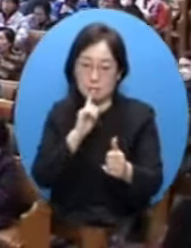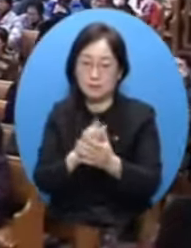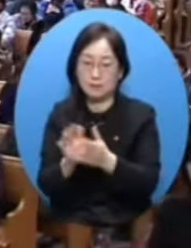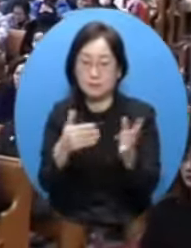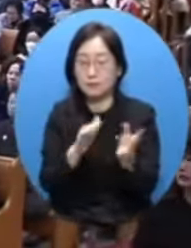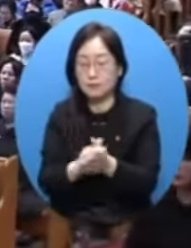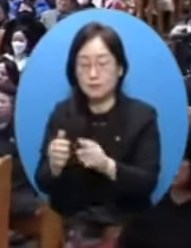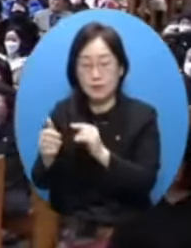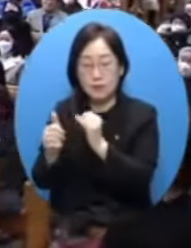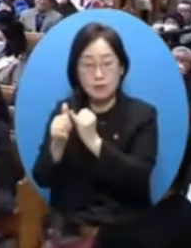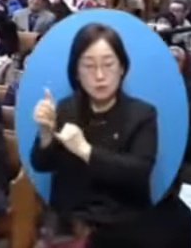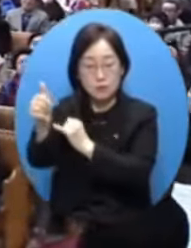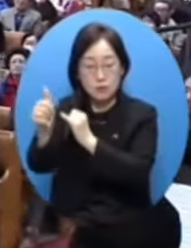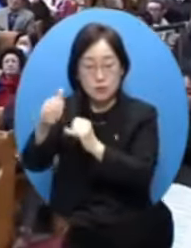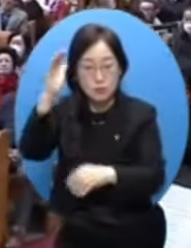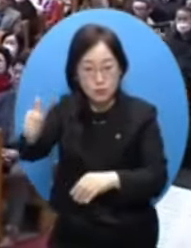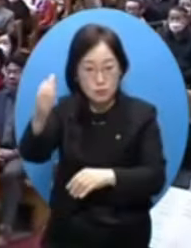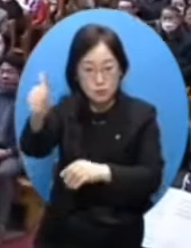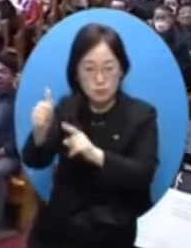노하였습니다.